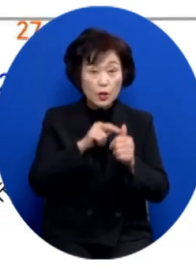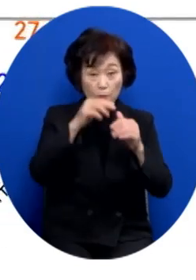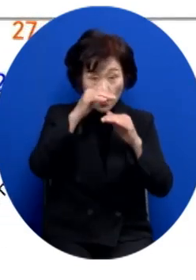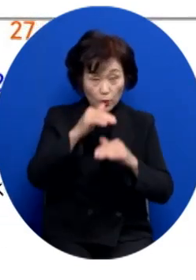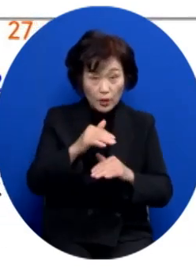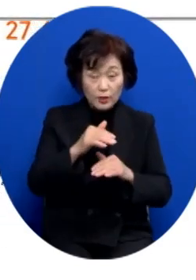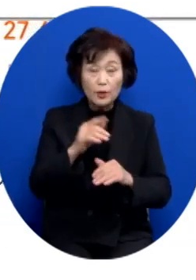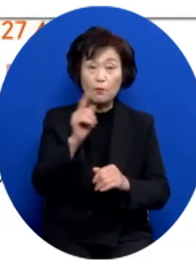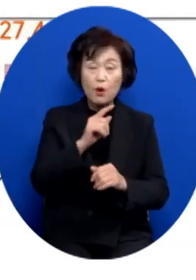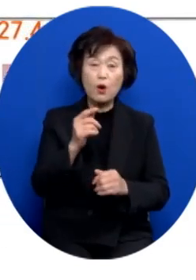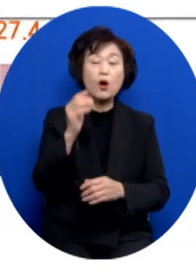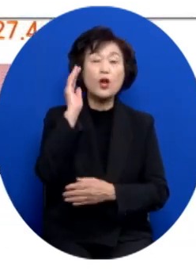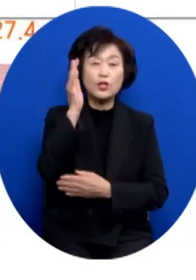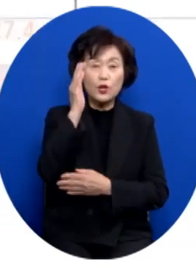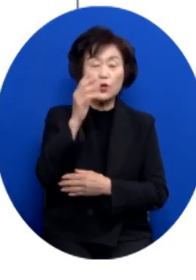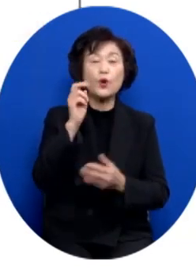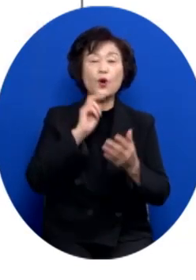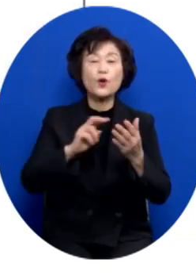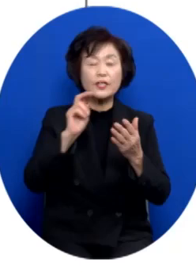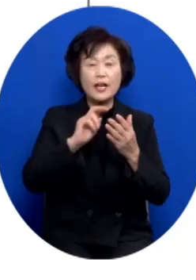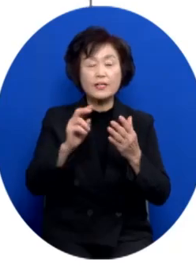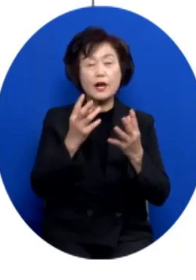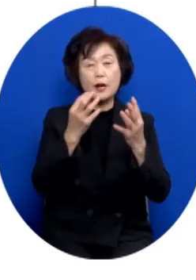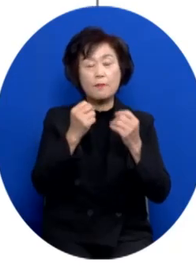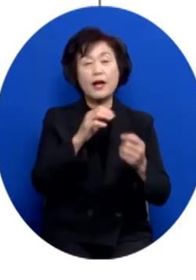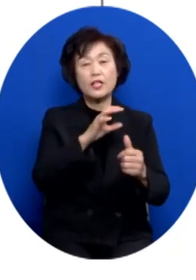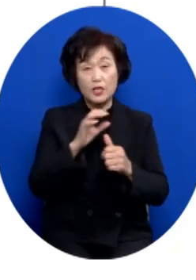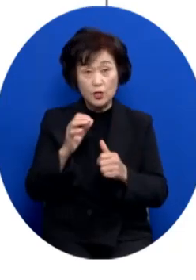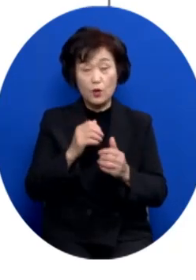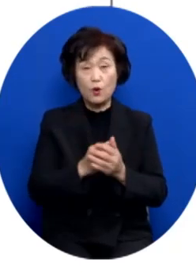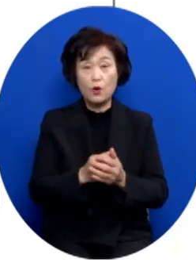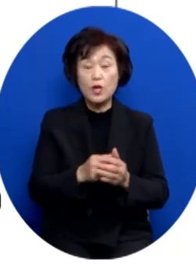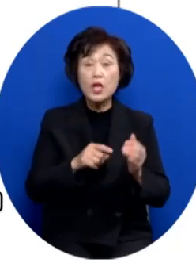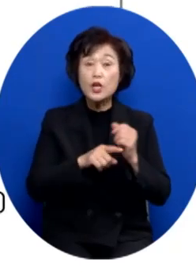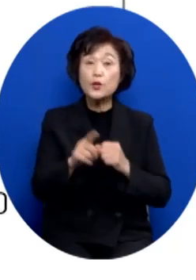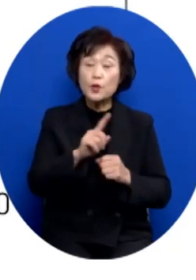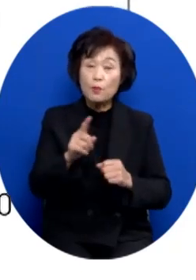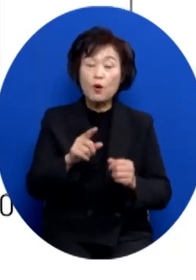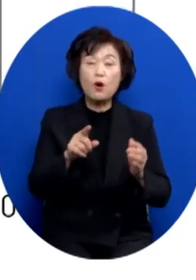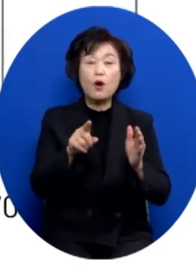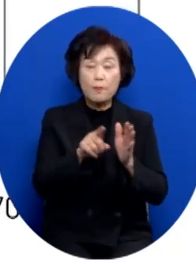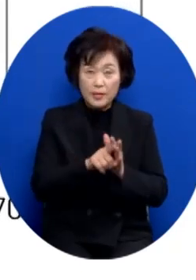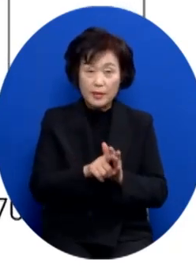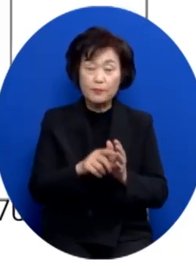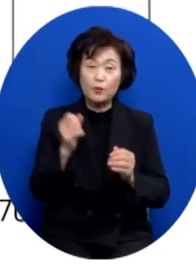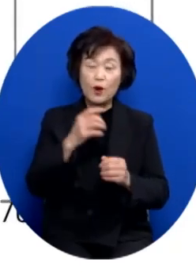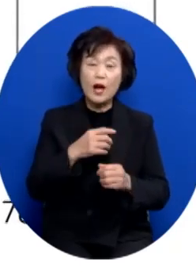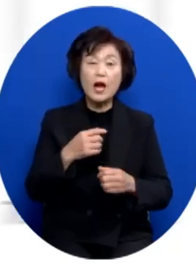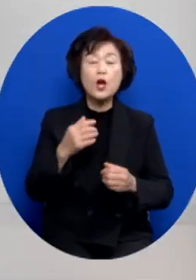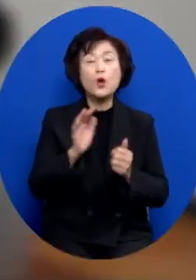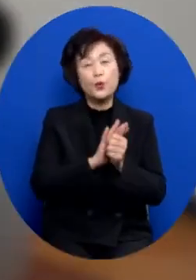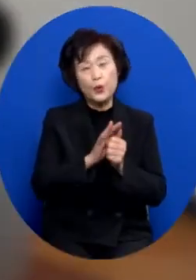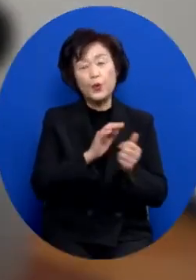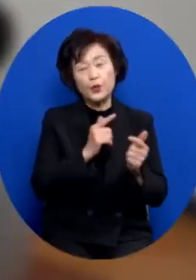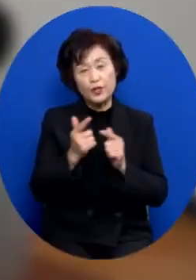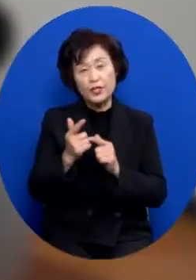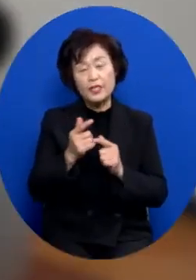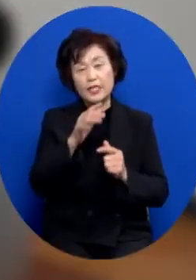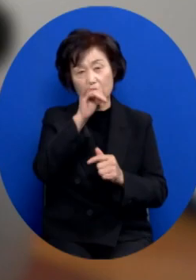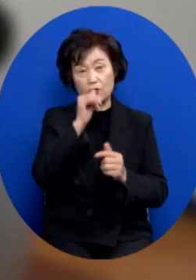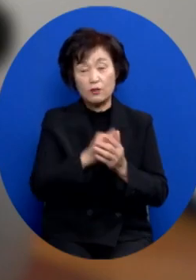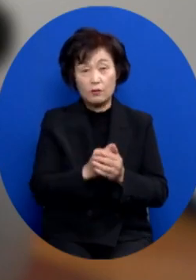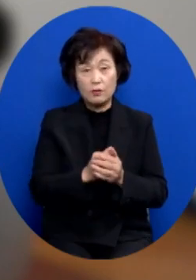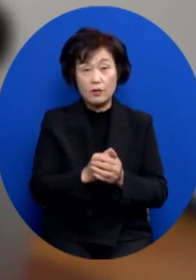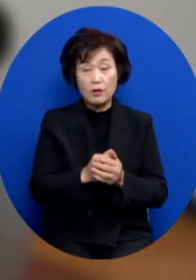찬을 주로 이용했습니다 이후로는 신앙적 동기부여 정서적 위로가 컸습니다 흥미로운